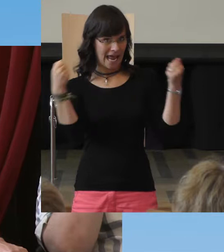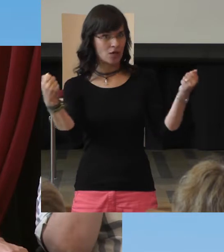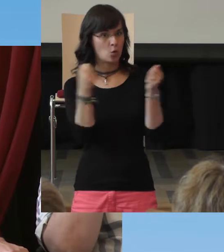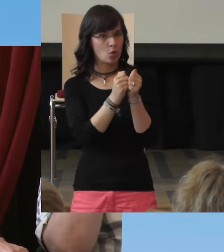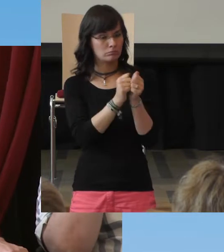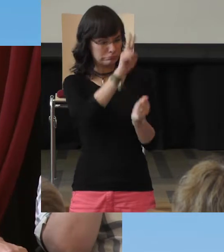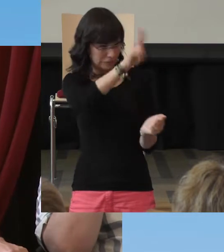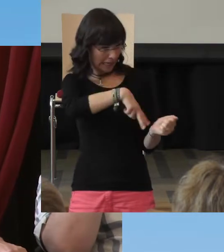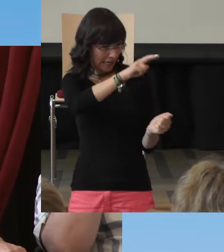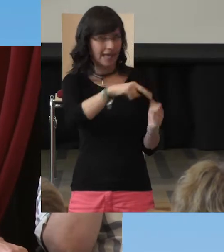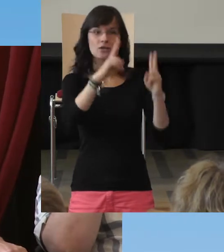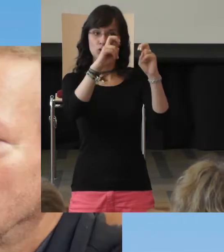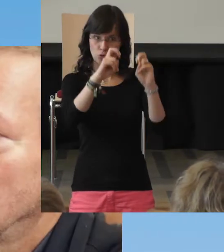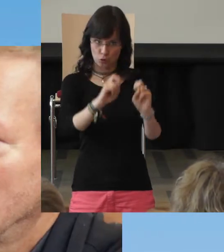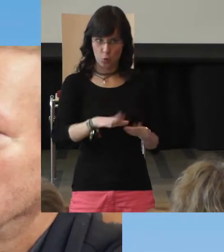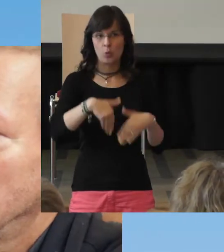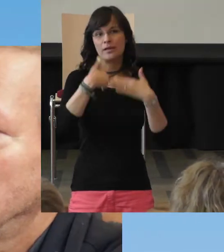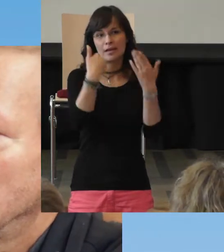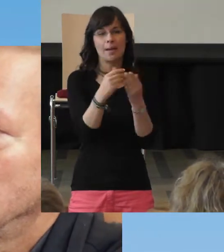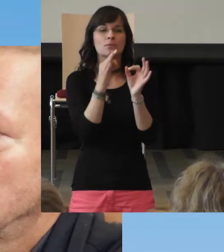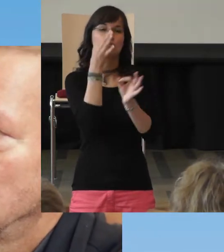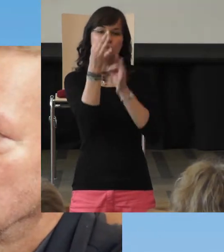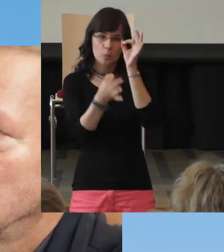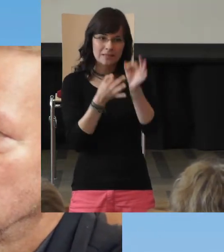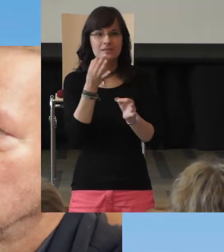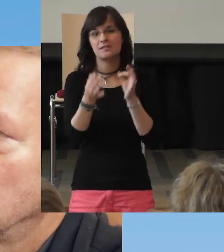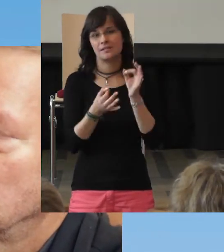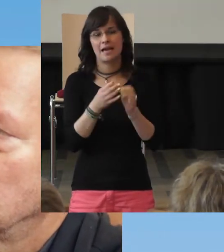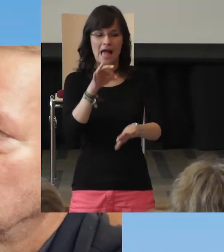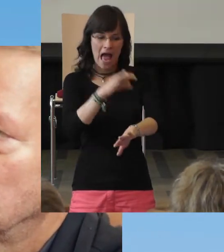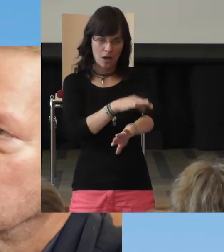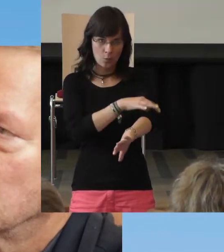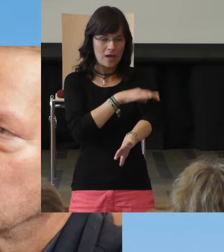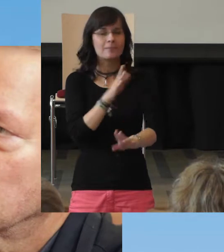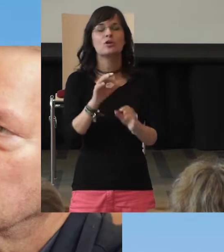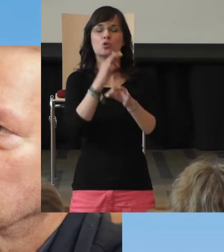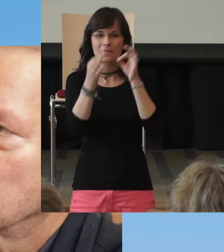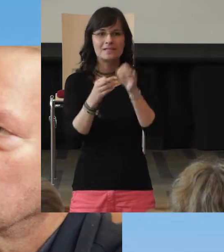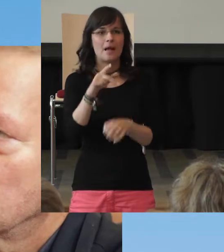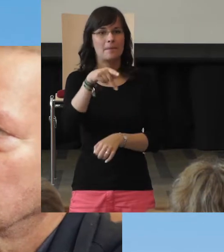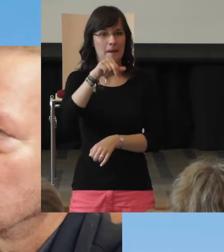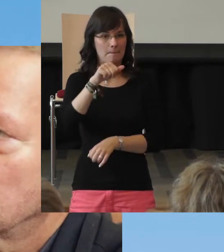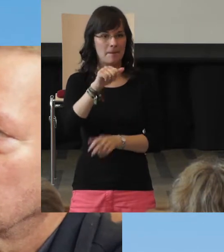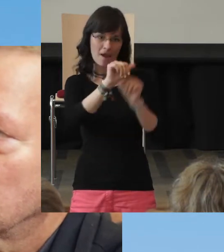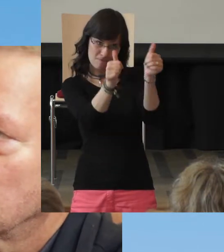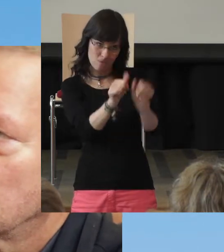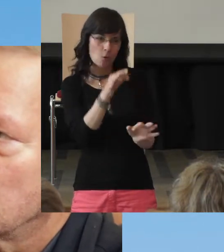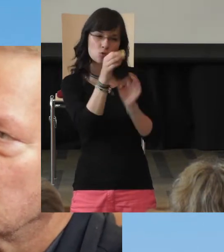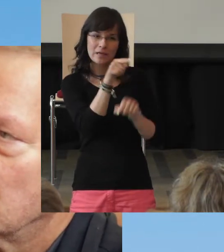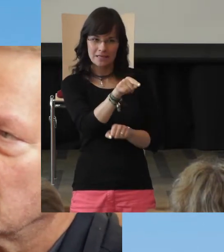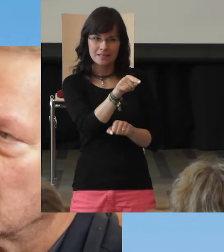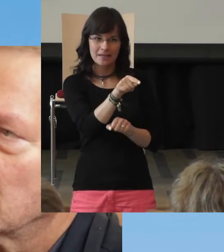und Studien gelesen dass man ganz bestimmte Formen der Akupunktur der Polyneuropathie der PNP durchaus